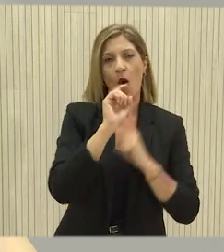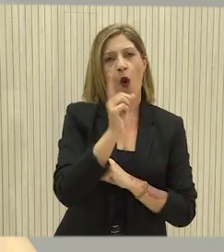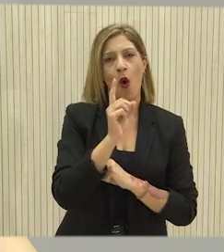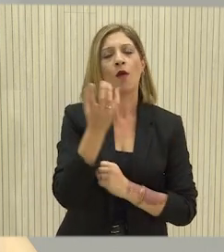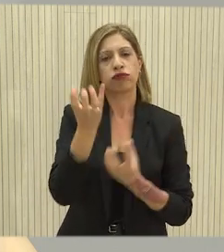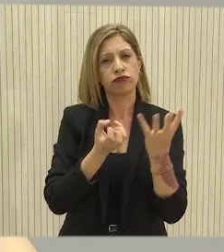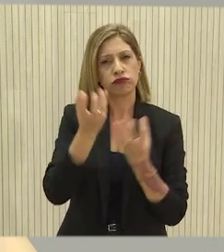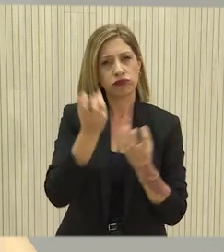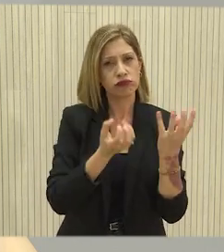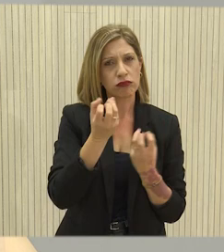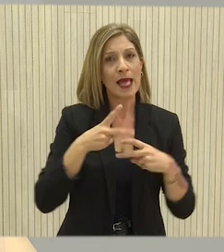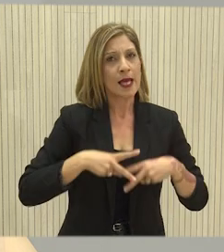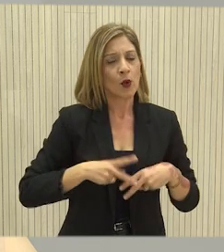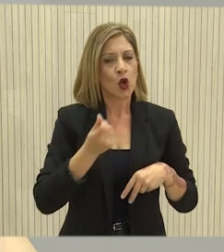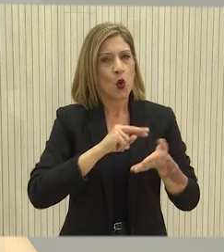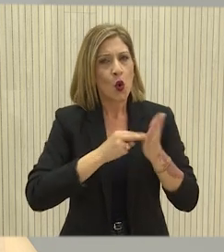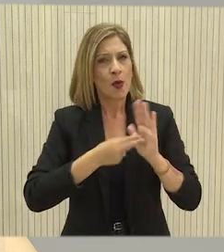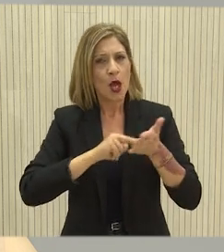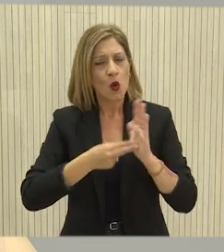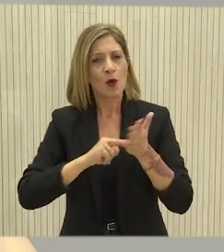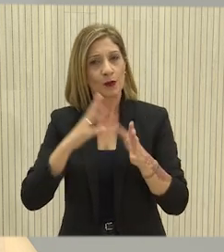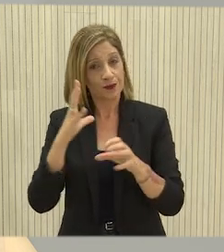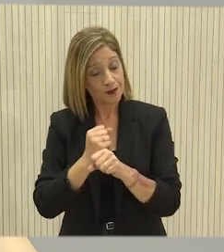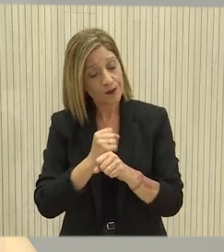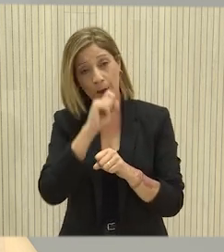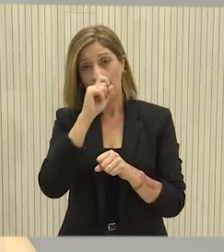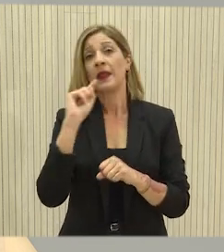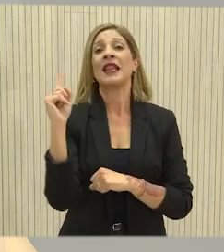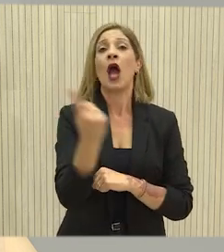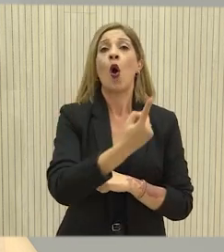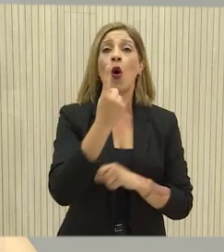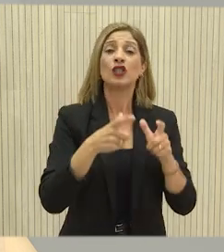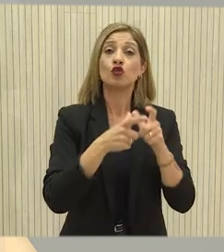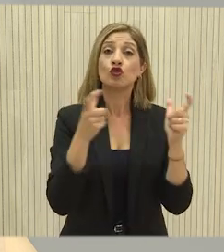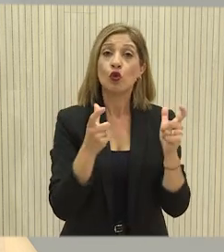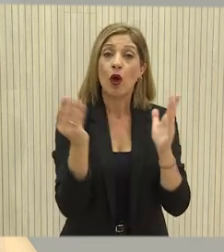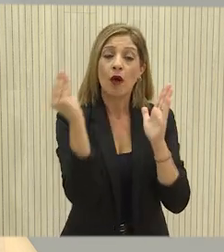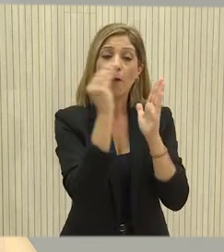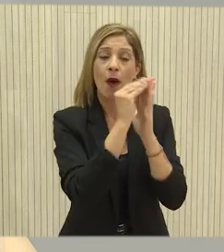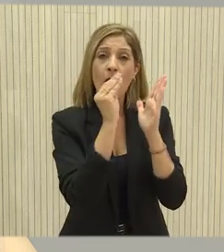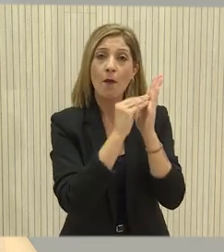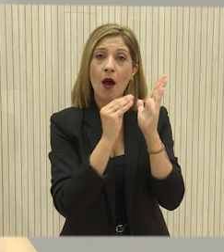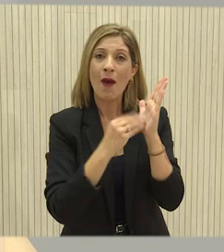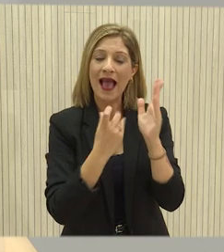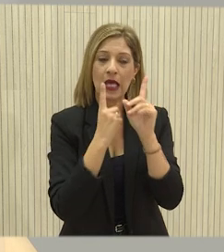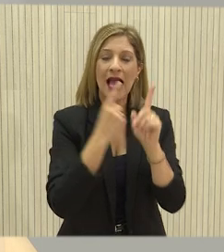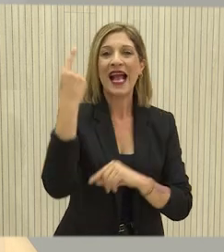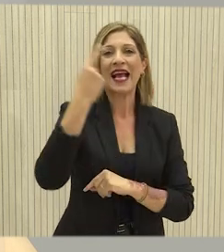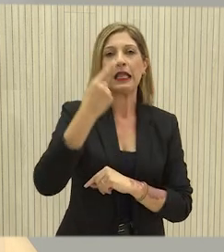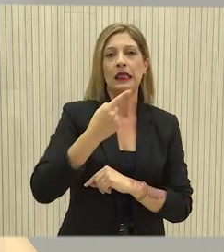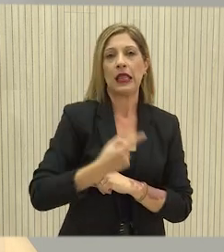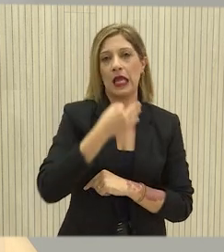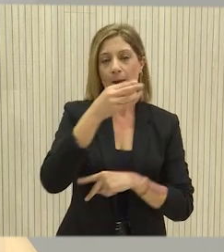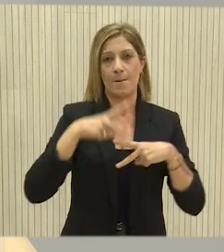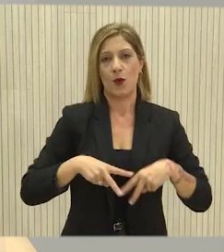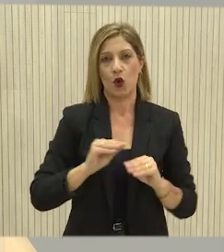εξασφαλιστεί από εξοικονομήσεις του αρμόδιου Υπουργείου. Τα σχολεία όλων των βαθμίδων έχουν επιλεγεί στην βάση συγκεκριμένων κριτηρίων που έχει θέσει το